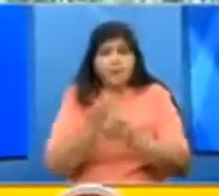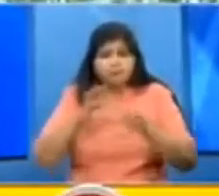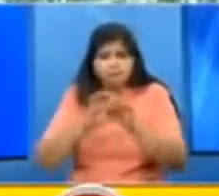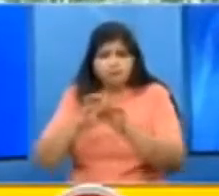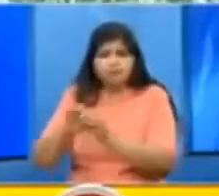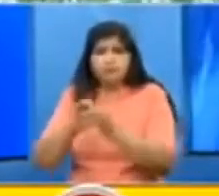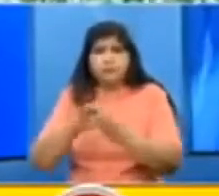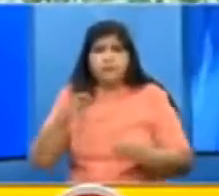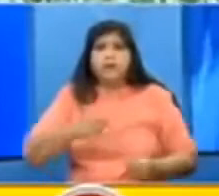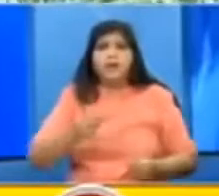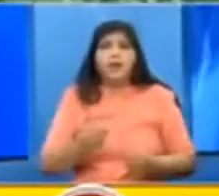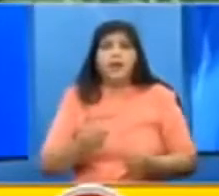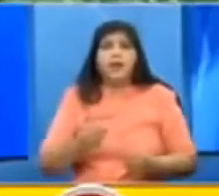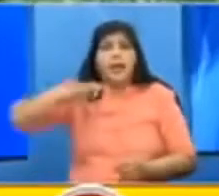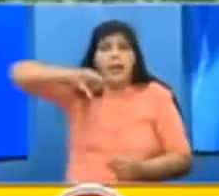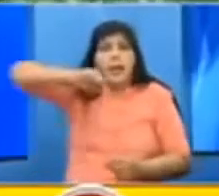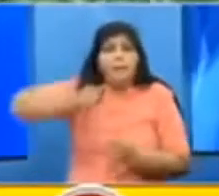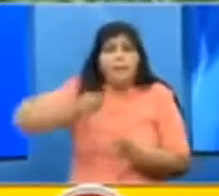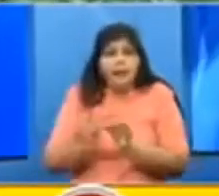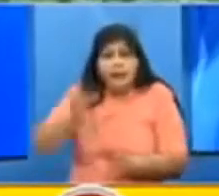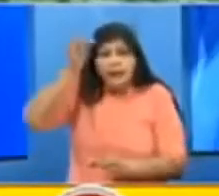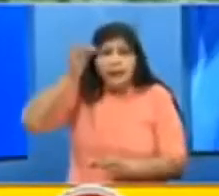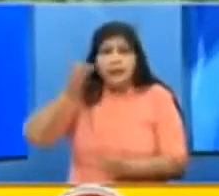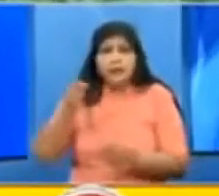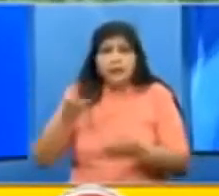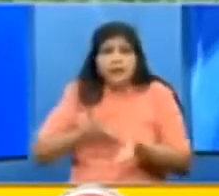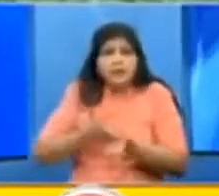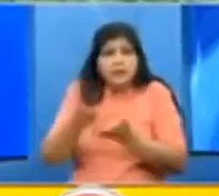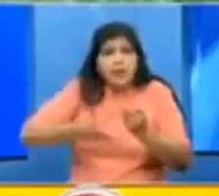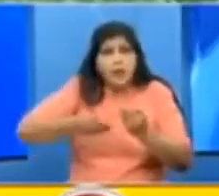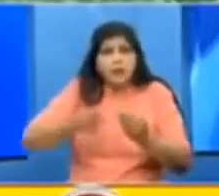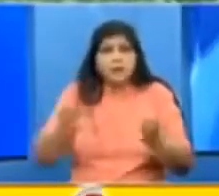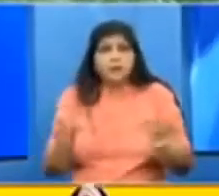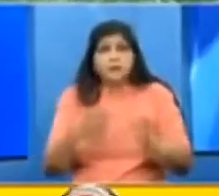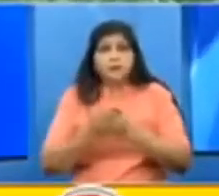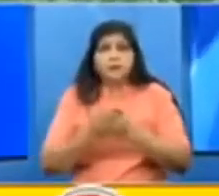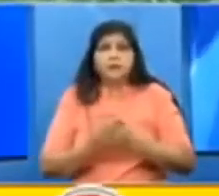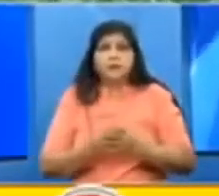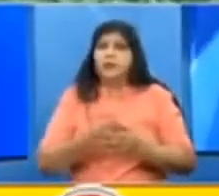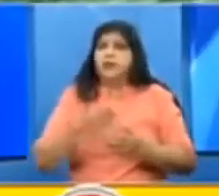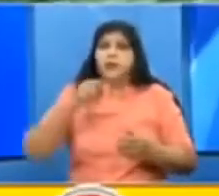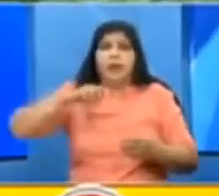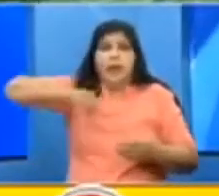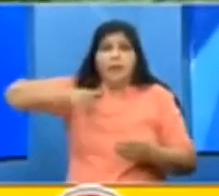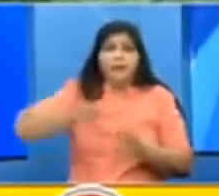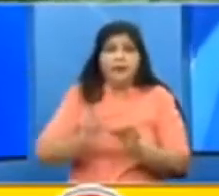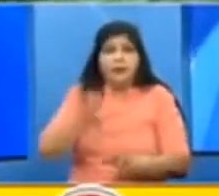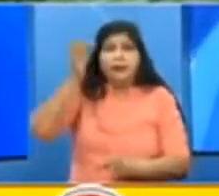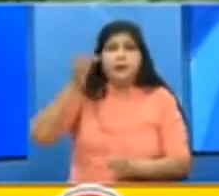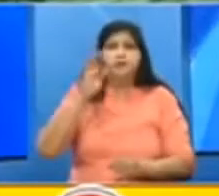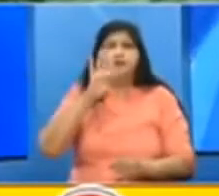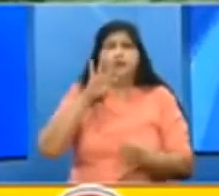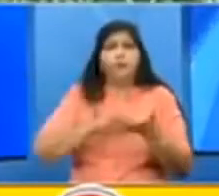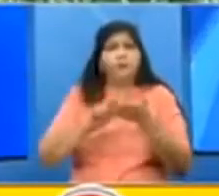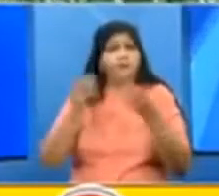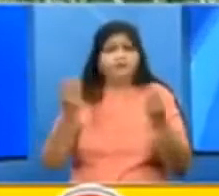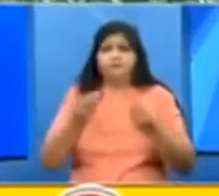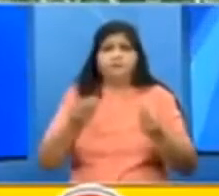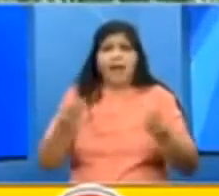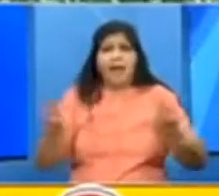लेमन ग्रास की खेती कर रहे हैं। लेमन ग्रास 4 महीनों में तैयार हो जाती है और उसका